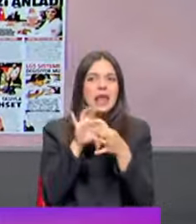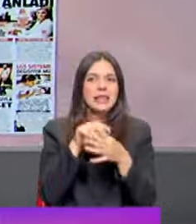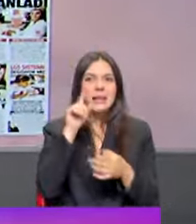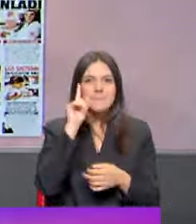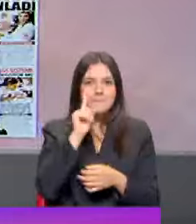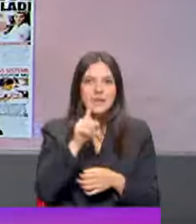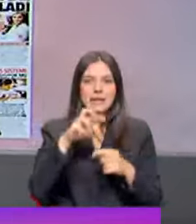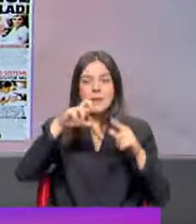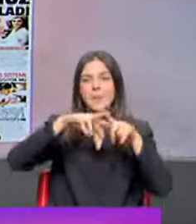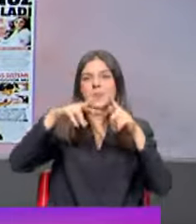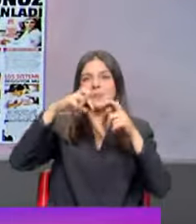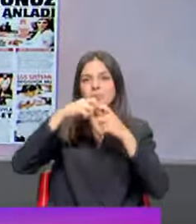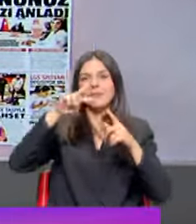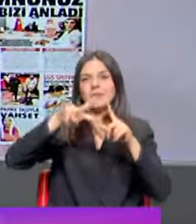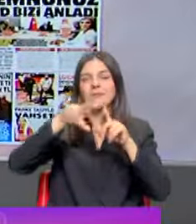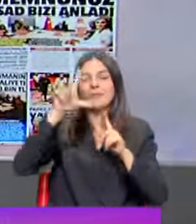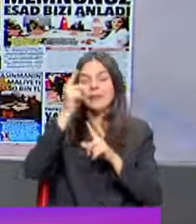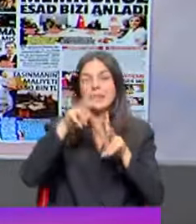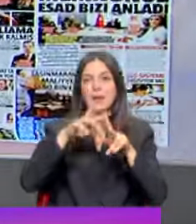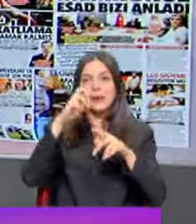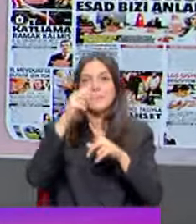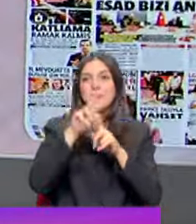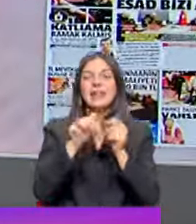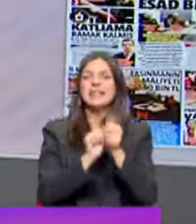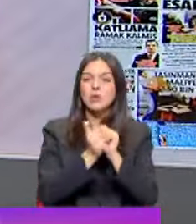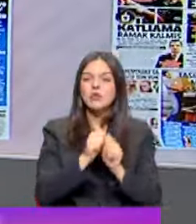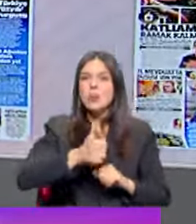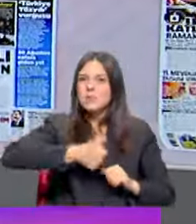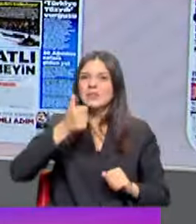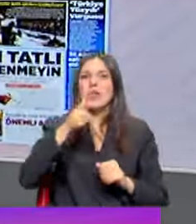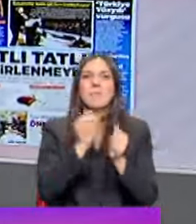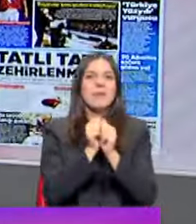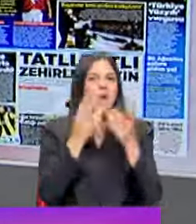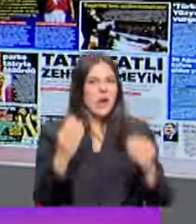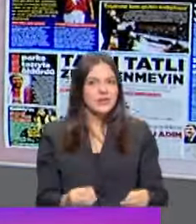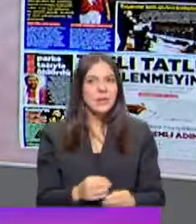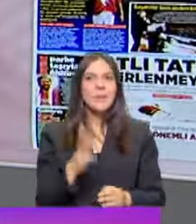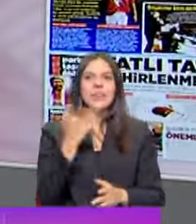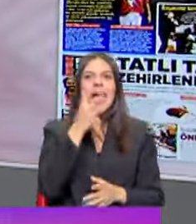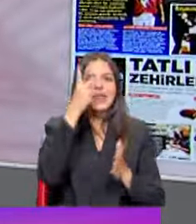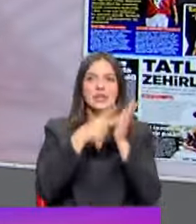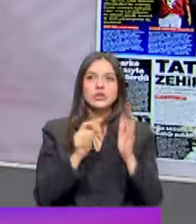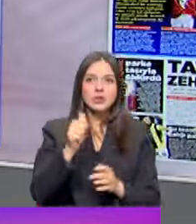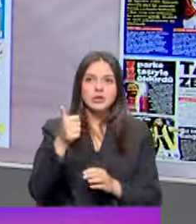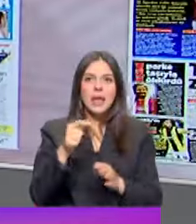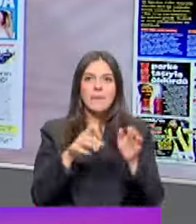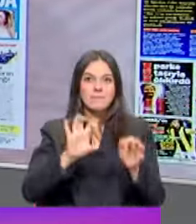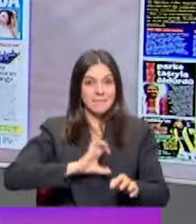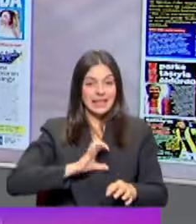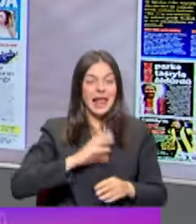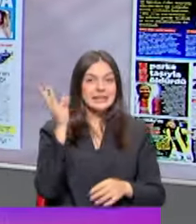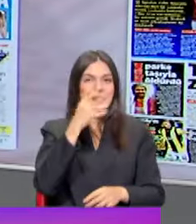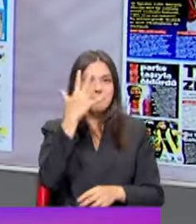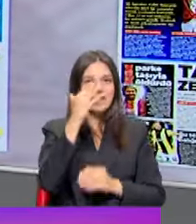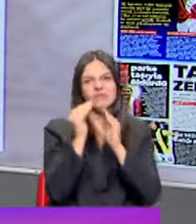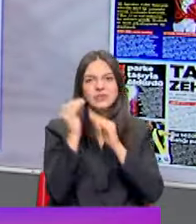paralimpik sporcularımızın başarısıyla ilgili olacak ilerleyen dakikalarda. Daha ikinci günden madalya sayımız 5'e çıktı